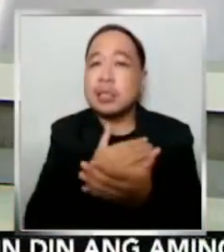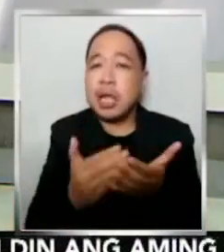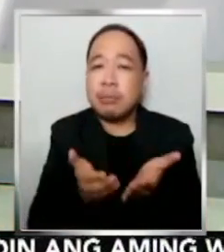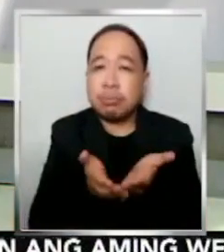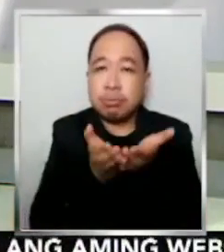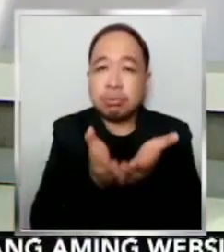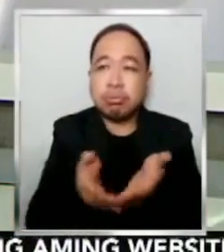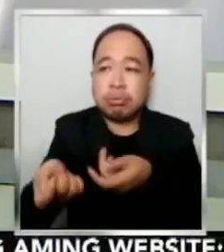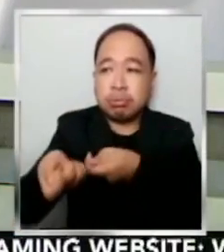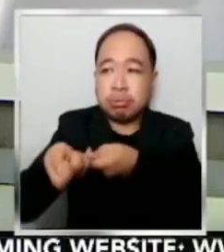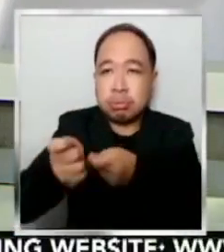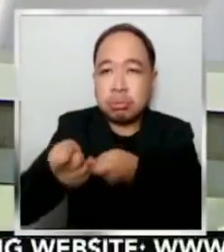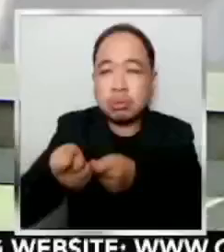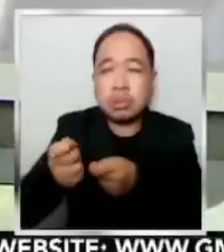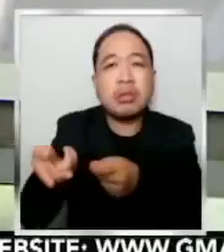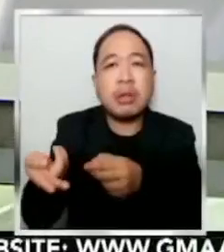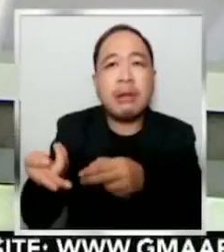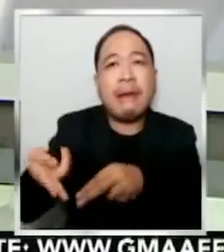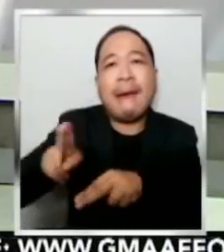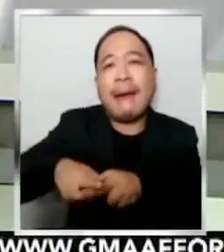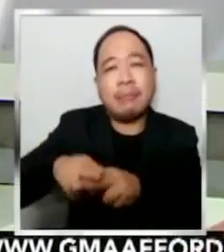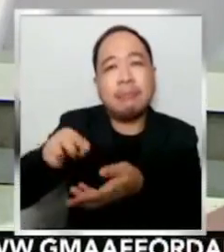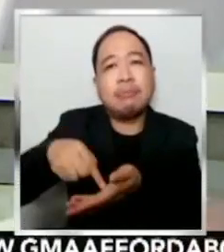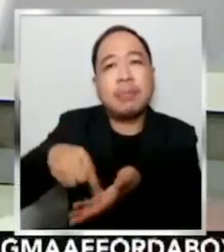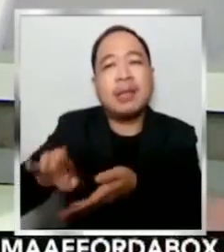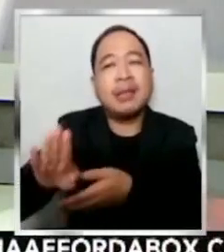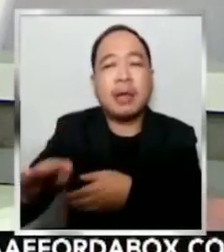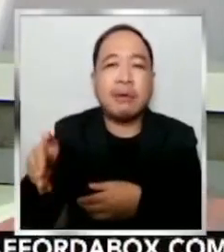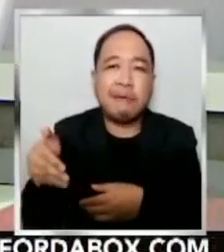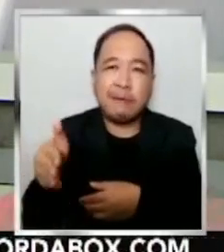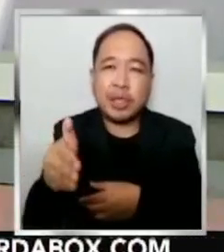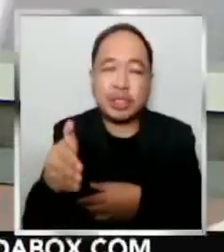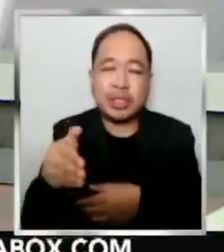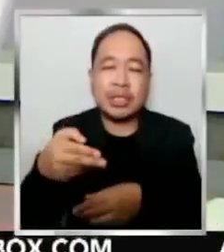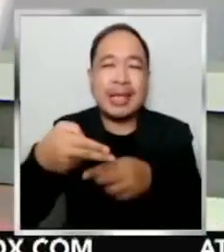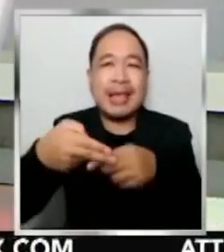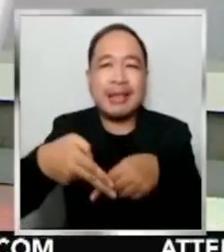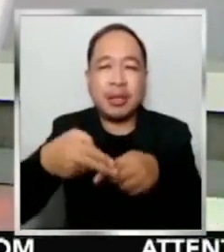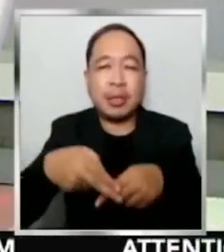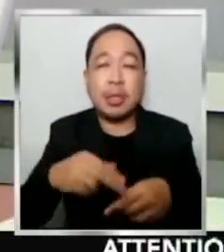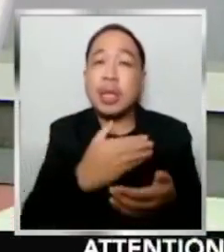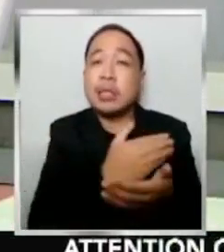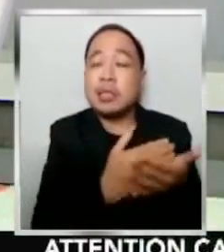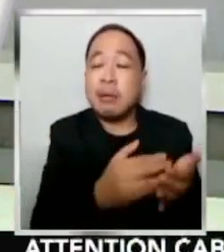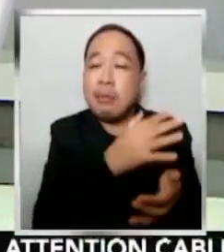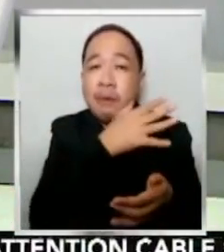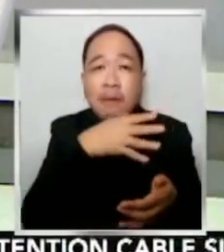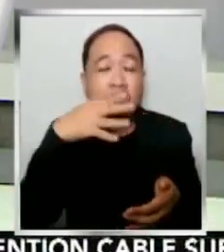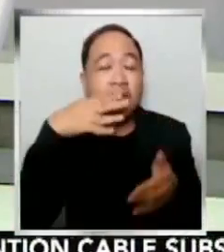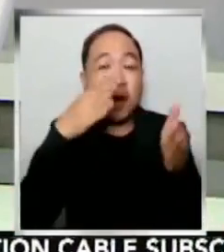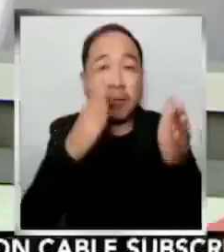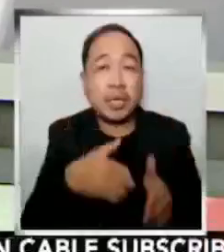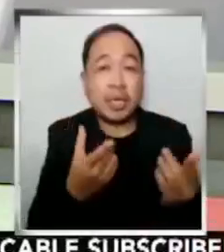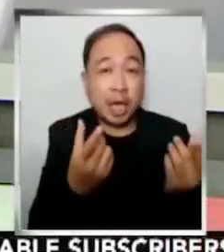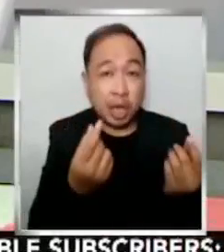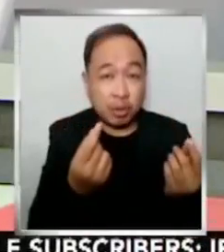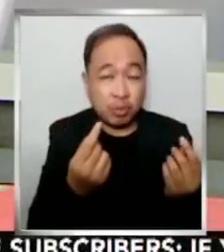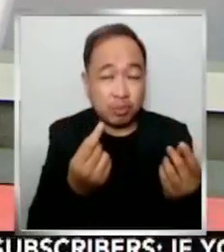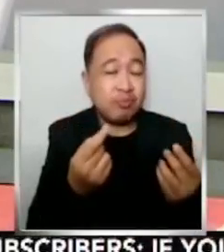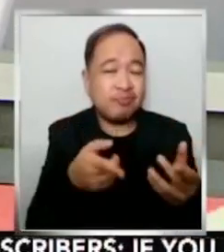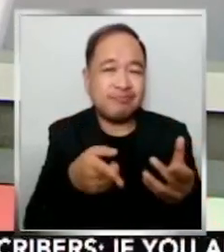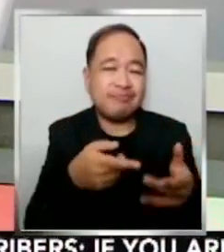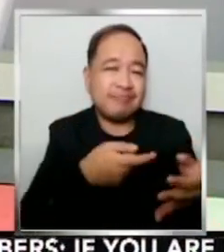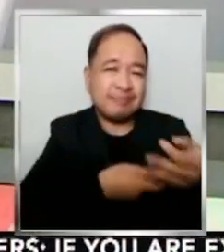presyo na sa kanilang huli. Ang ilang magsasaka naman, imbis na traktora, mga alagang hayop muna ang katuwang sa